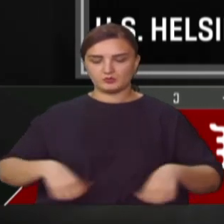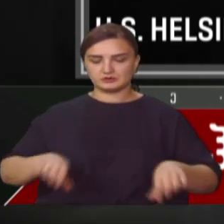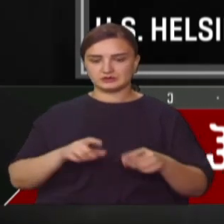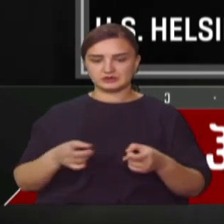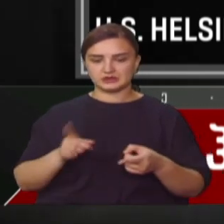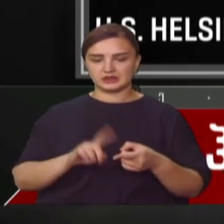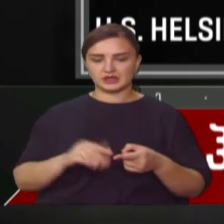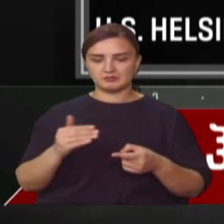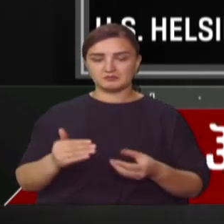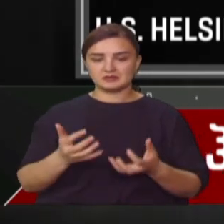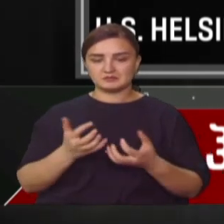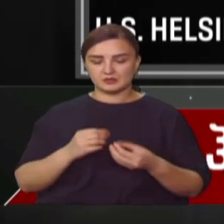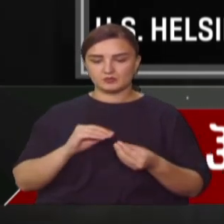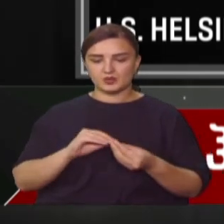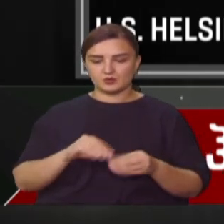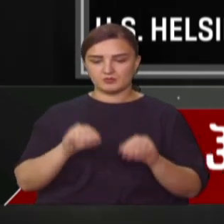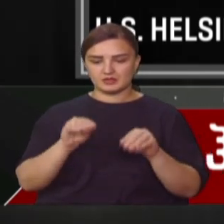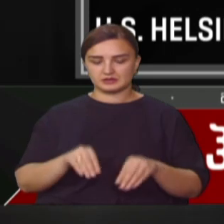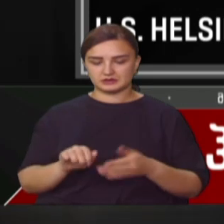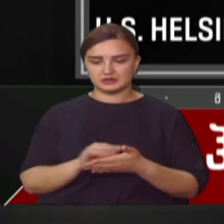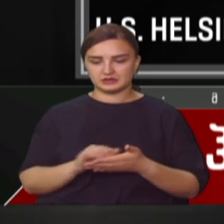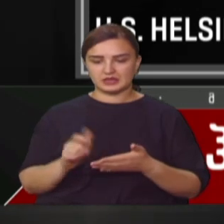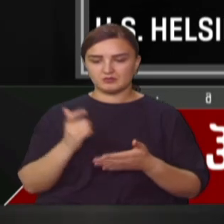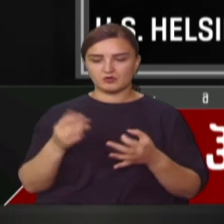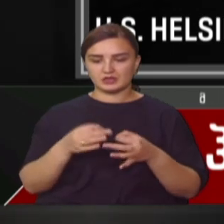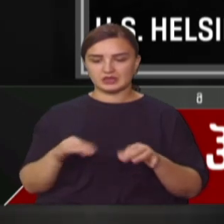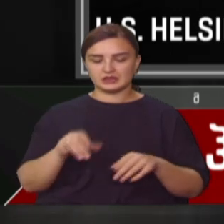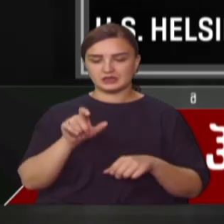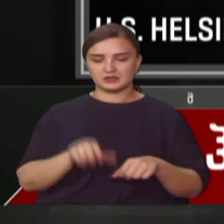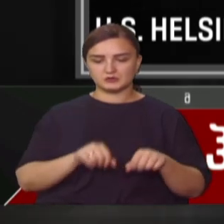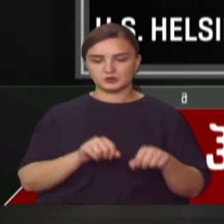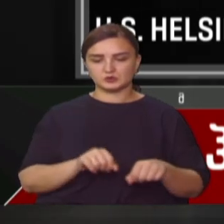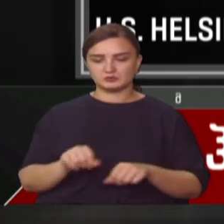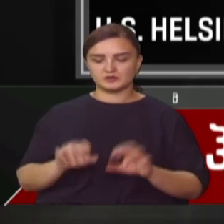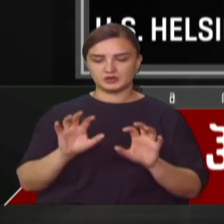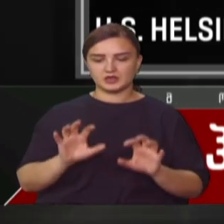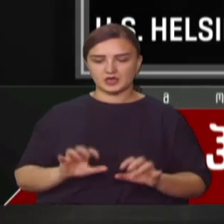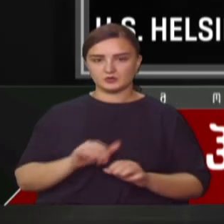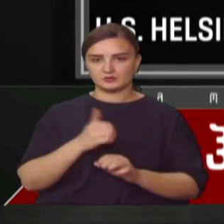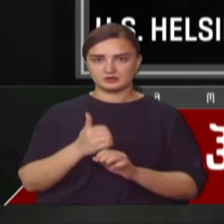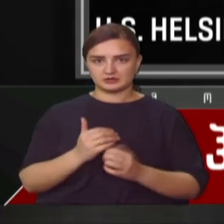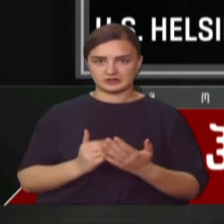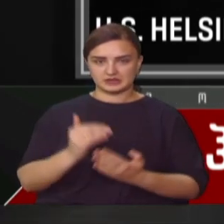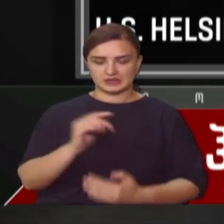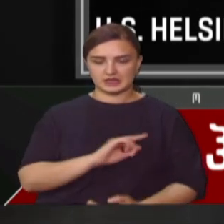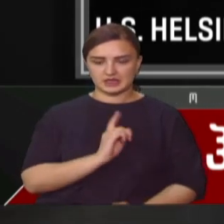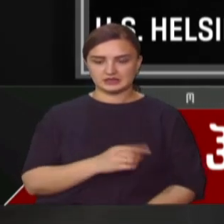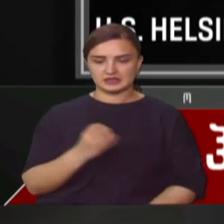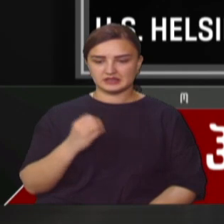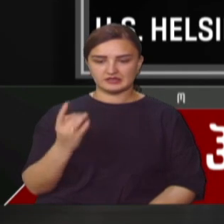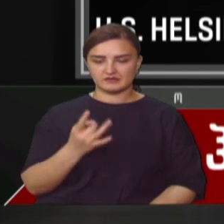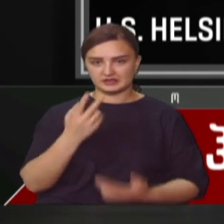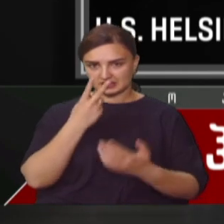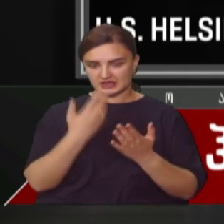მიღებულ მეგობარ აქტსაც, რომლის მიზანი საქართველოში დემოკრატიის, ადამიანის უფლებებისა და კანონის უზენაესობის გაძლიერება, რომელიც კიდევ ერთხელ ადასტურებს